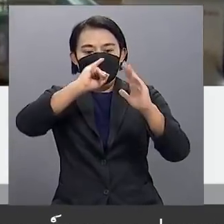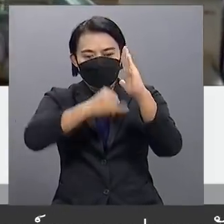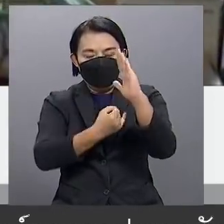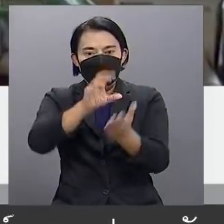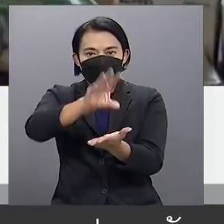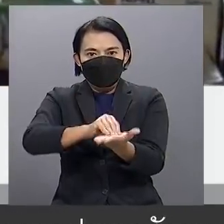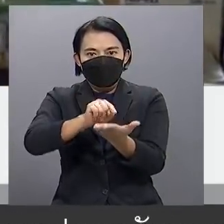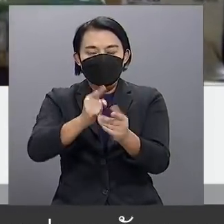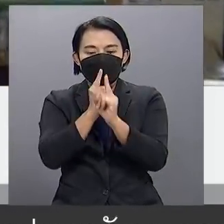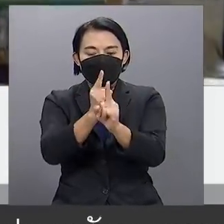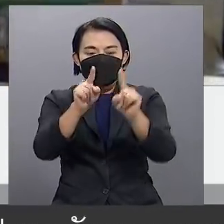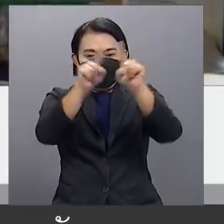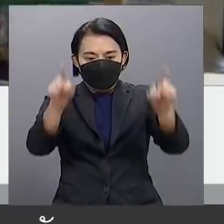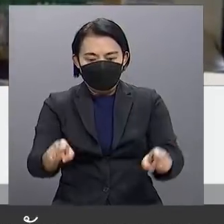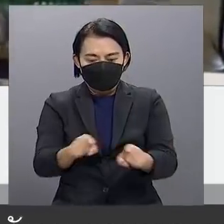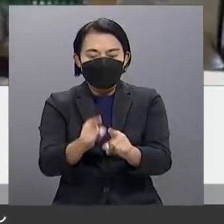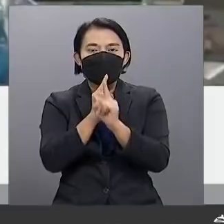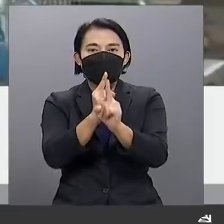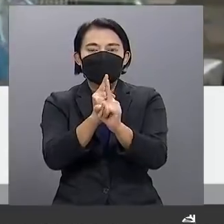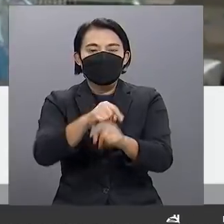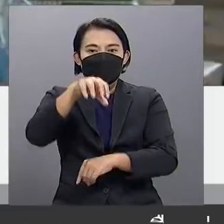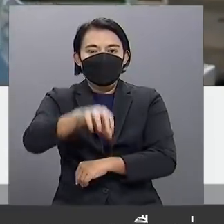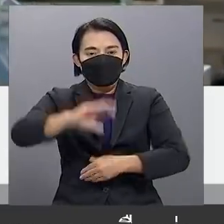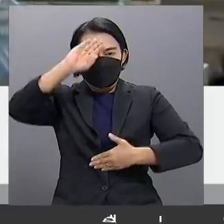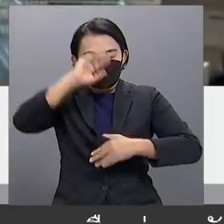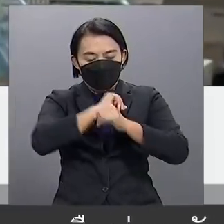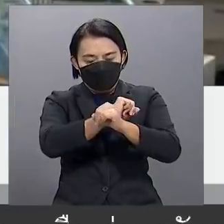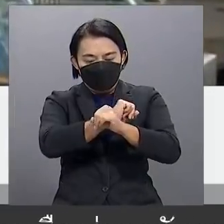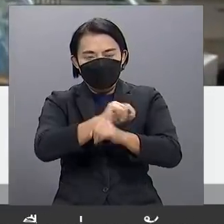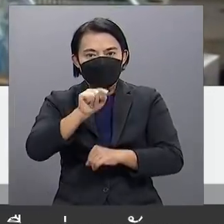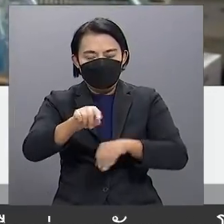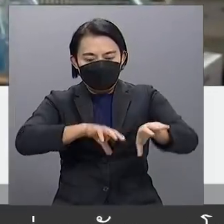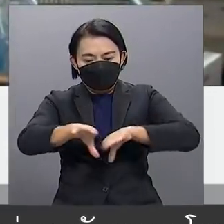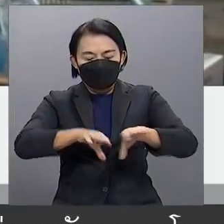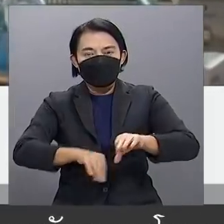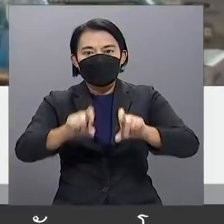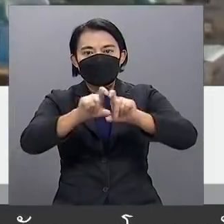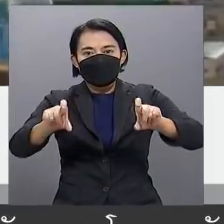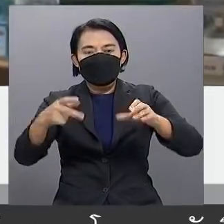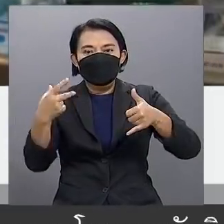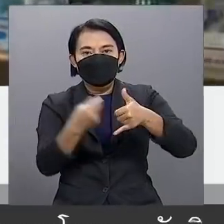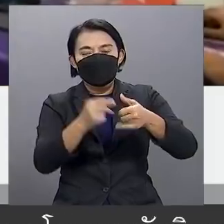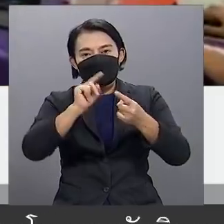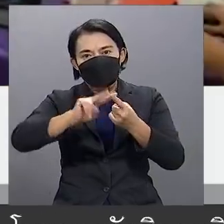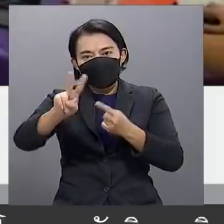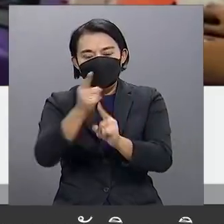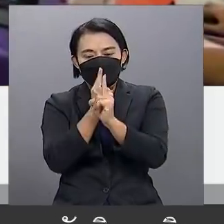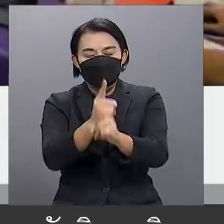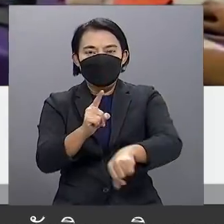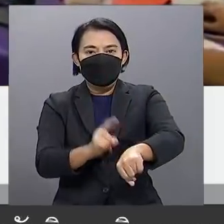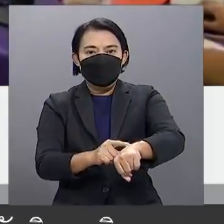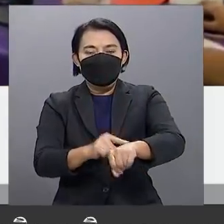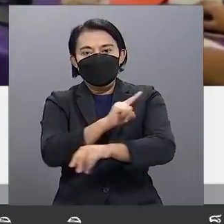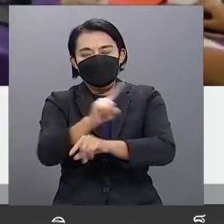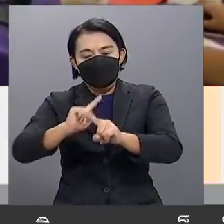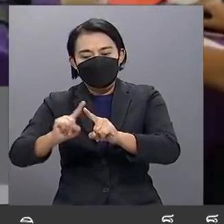ม ส่งมายังกรมควบคุมโรค จัดสันวัคซีนเข็มสอง ประยังหน่วยบริการตามวนและเวลา ที่แจ้งนัด